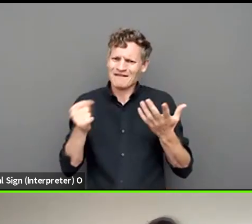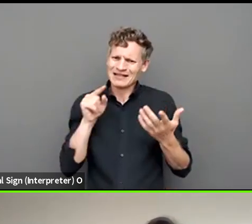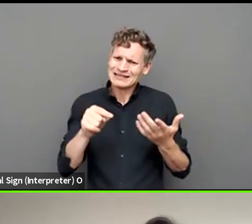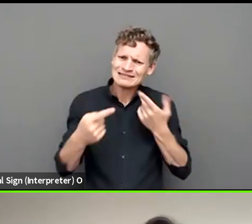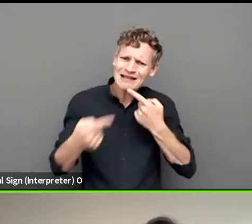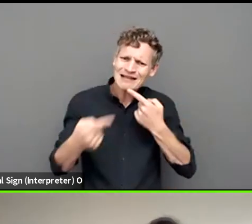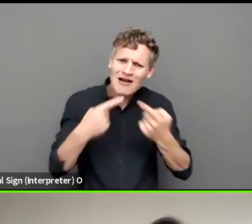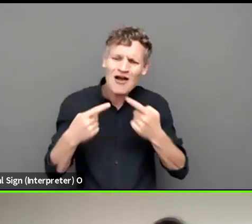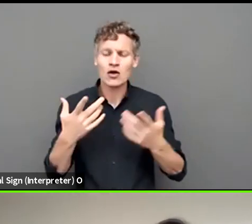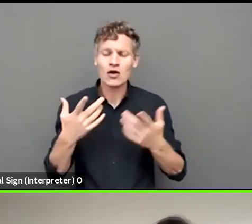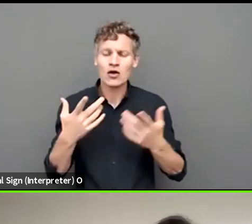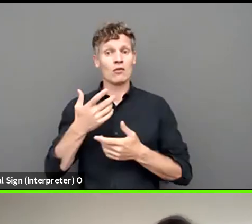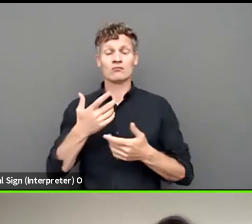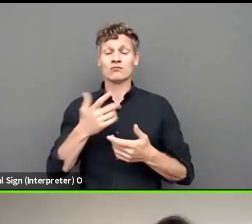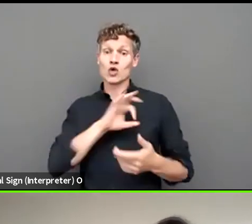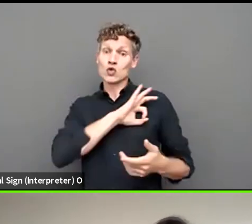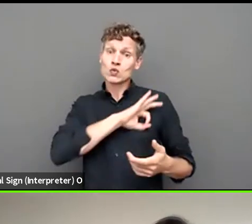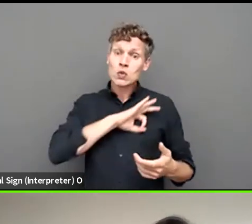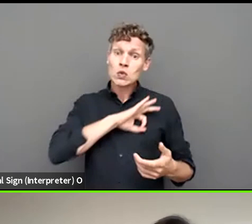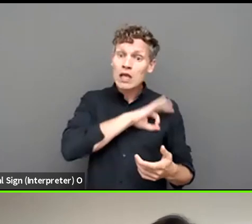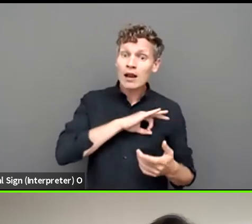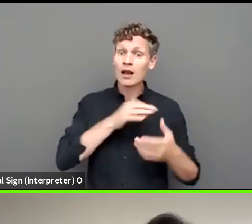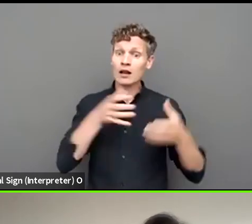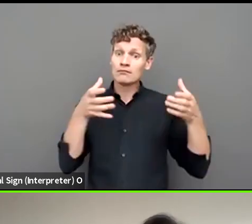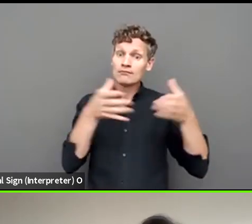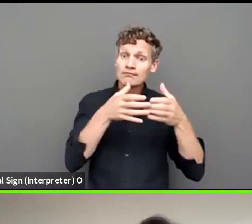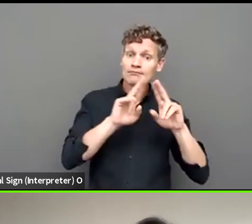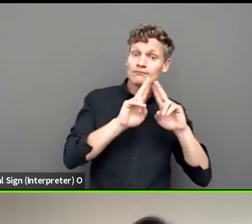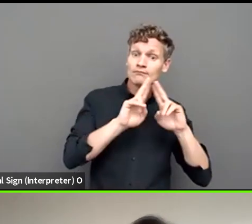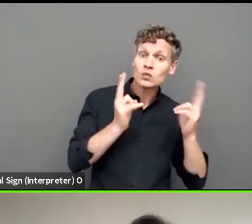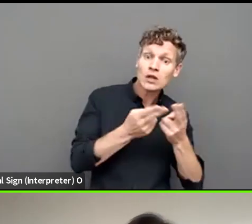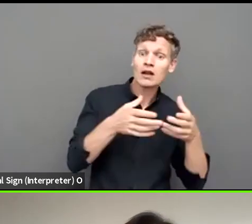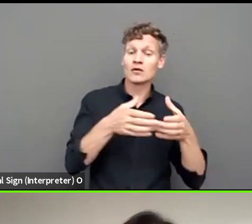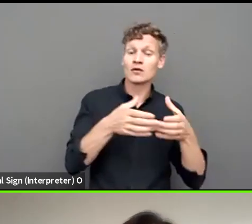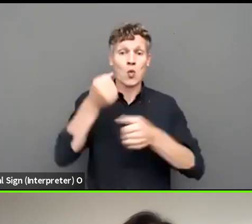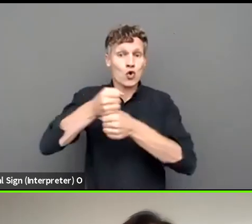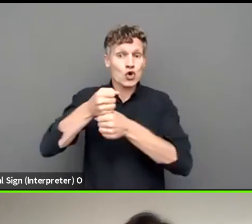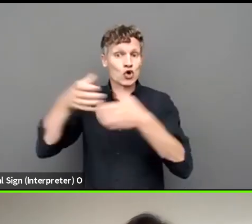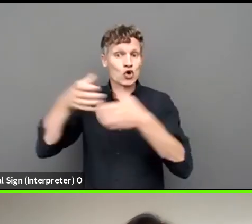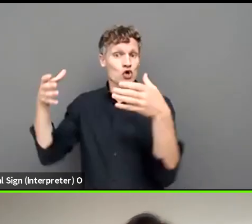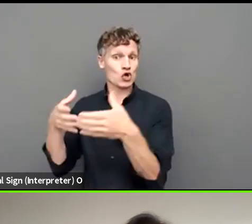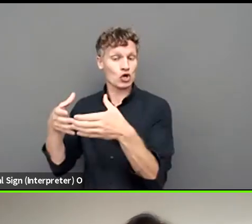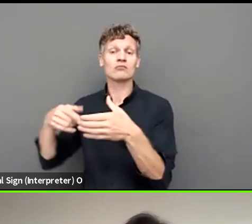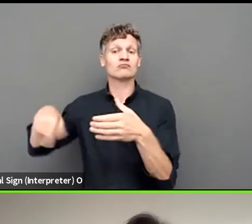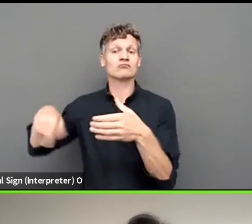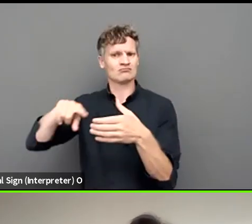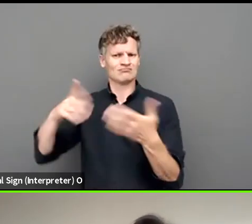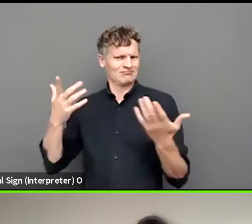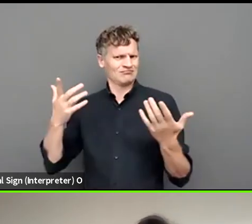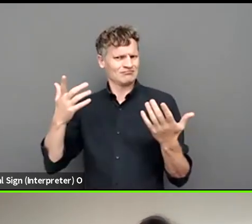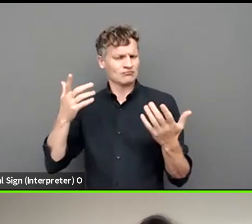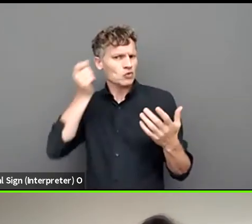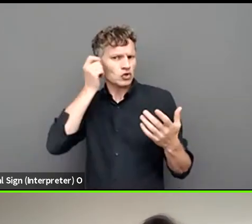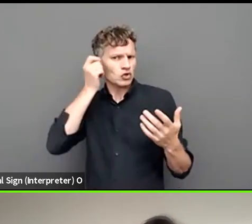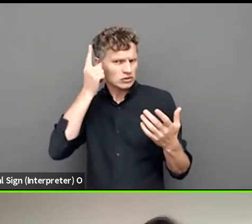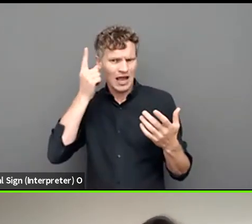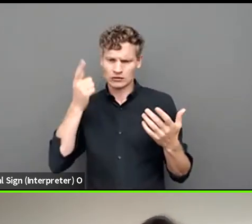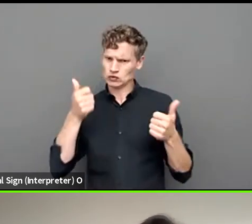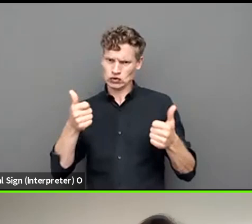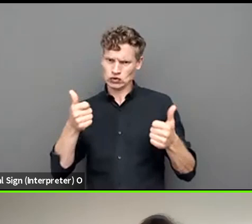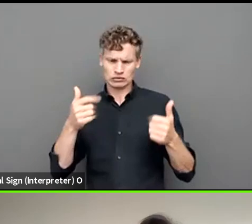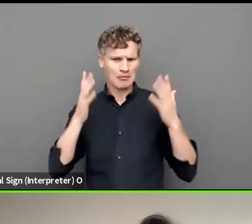Ceci, il y a quand même au niveau des entreprises des accords et des conventions qui ont mis